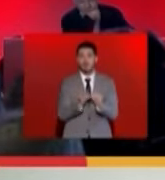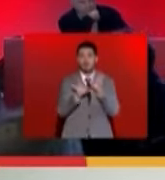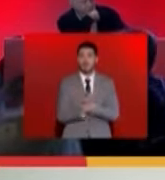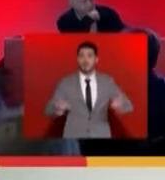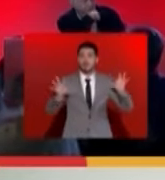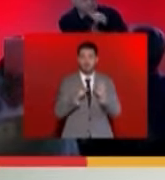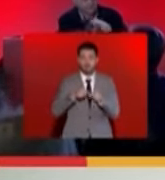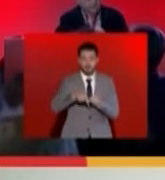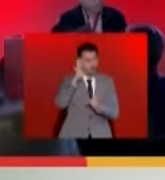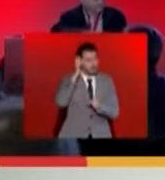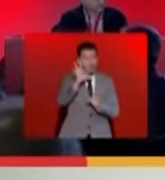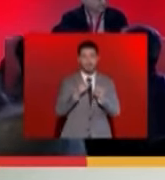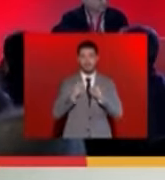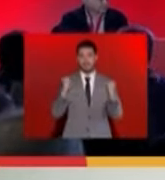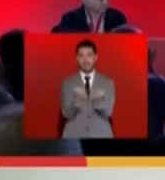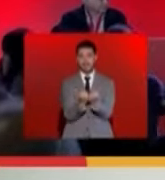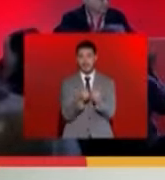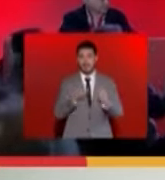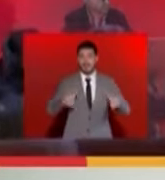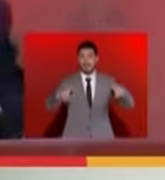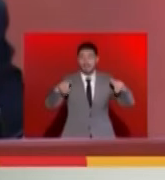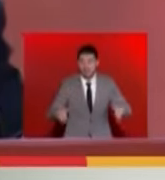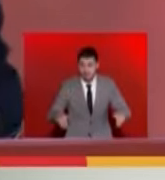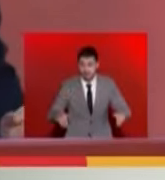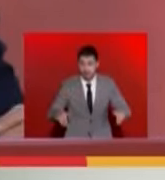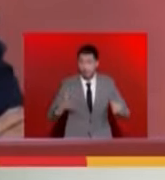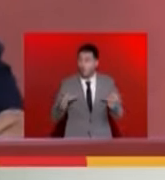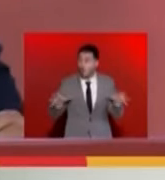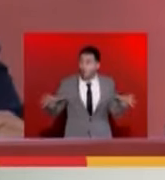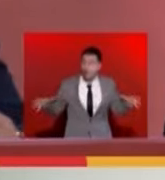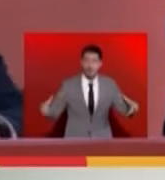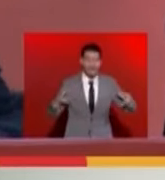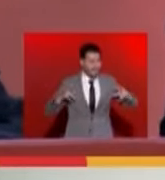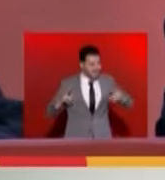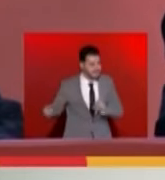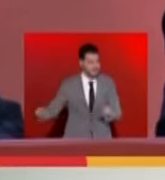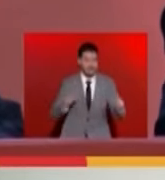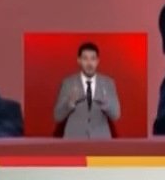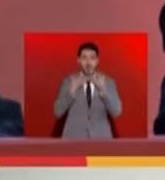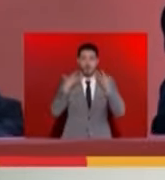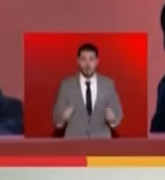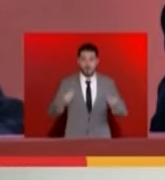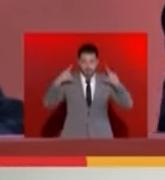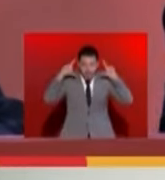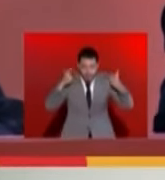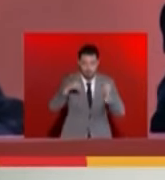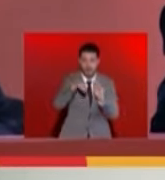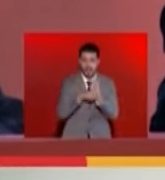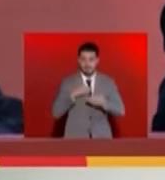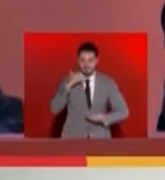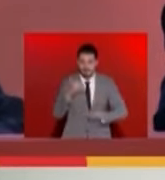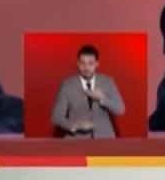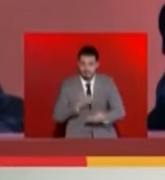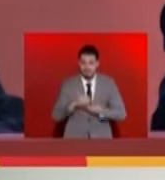Το ΠΑΣΟΚ λέει όχι, στα δεξιά του έχει κόμματα με τα οποία δεν ξέρω αν μπορεί να κάνει χωριό. Από την άλλη πλευρά, αυτό που με